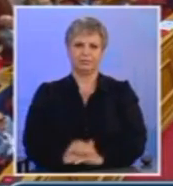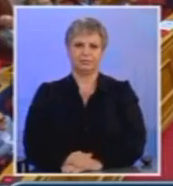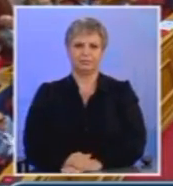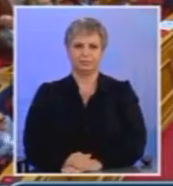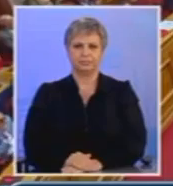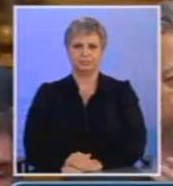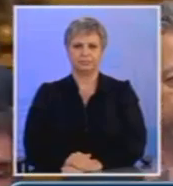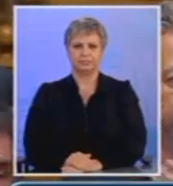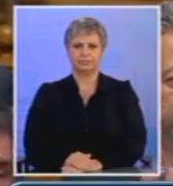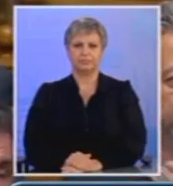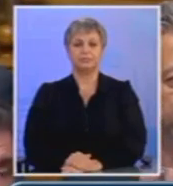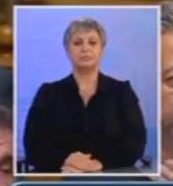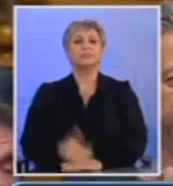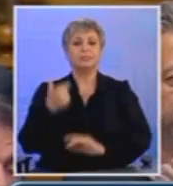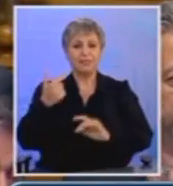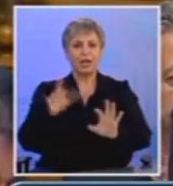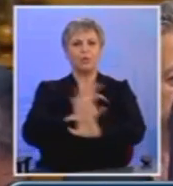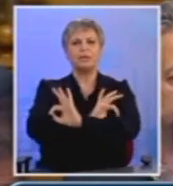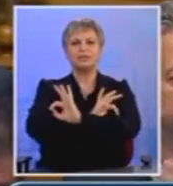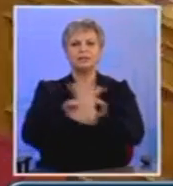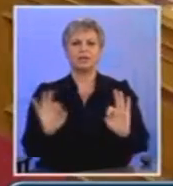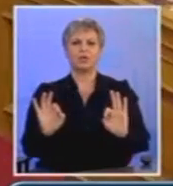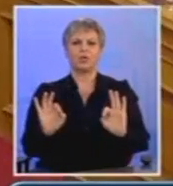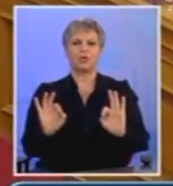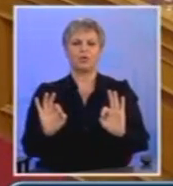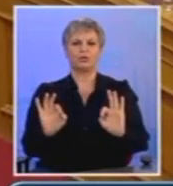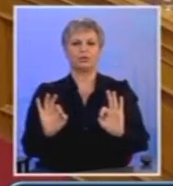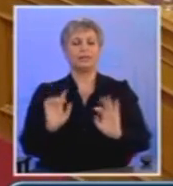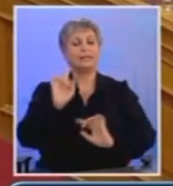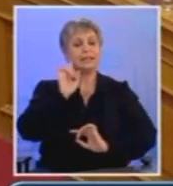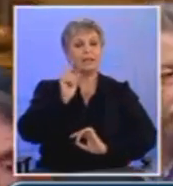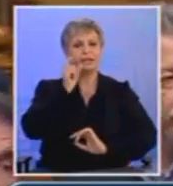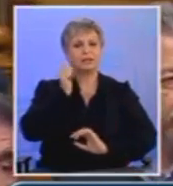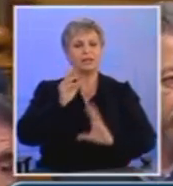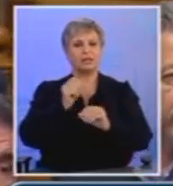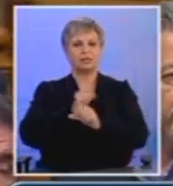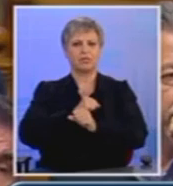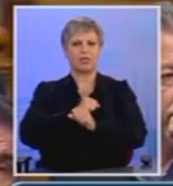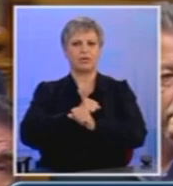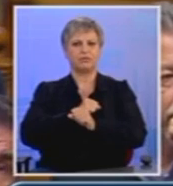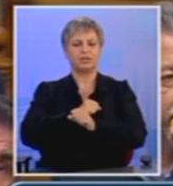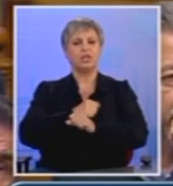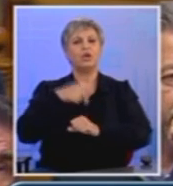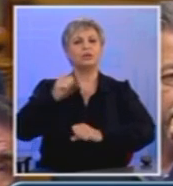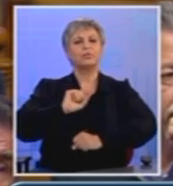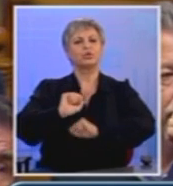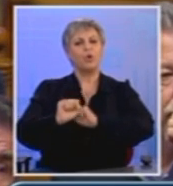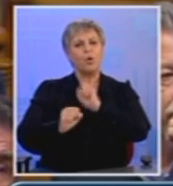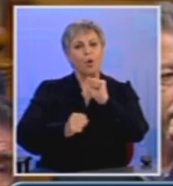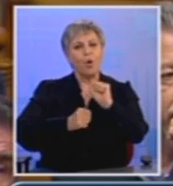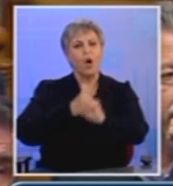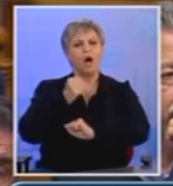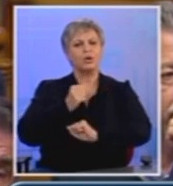σβήνει και είμαι βέβαιος κυρίες και κύριοι συνάδελφοι ότι αυτός ο αγώνας κάποια στιγμή θα